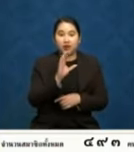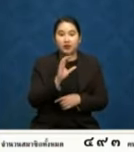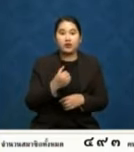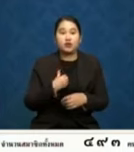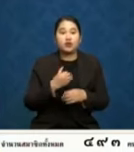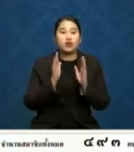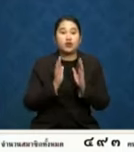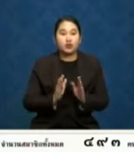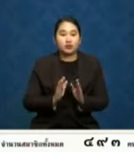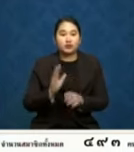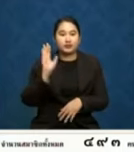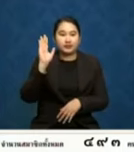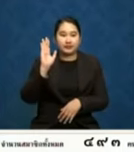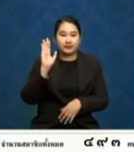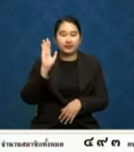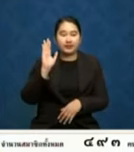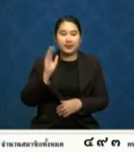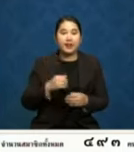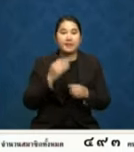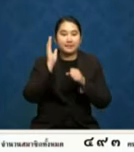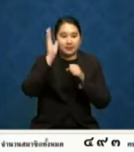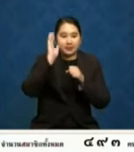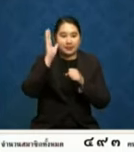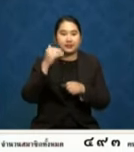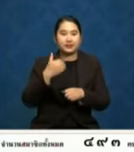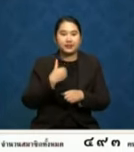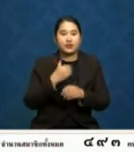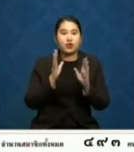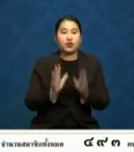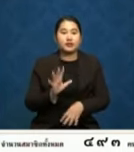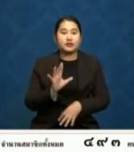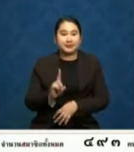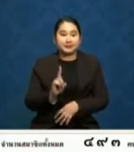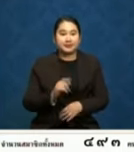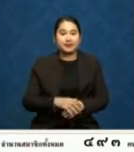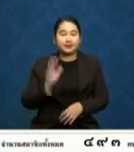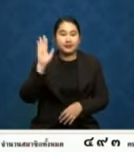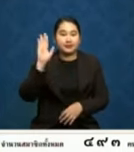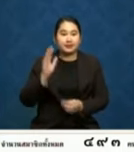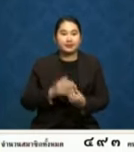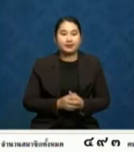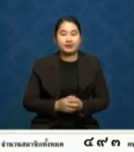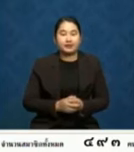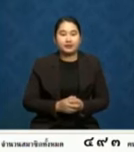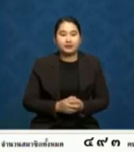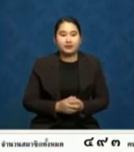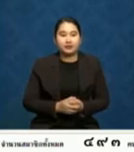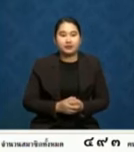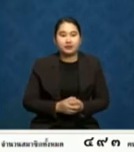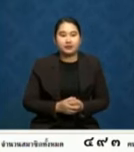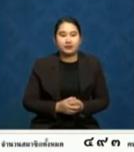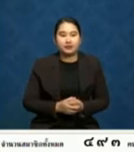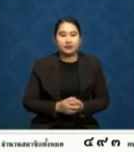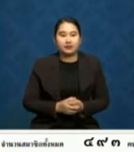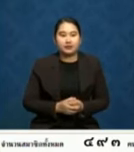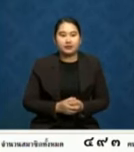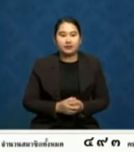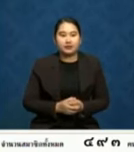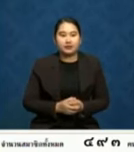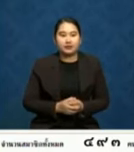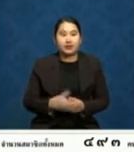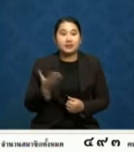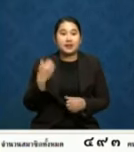ผู้ท่านประธานยึนความชนงขออภิปรายเพียง 1ท่านนะครับท่านประธานครับครับเชิญครับท่านประธานเมื่อสักครู่เป็นการ